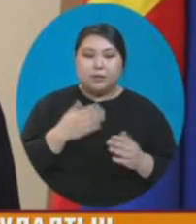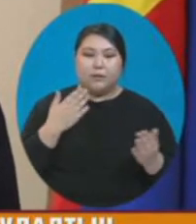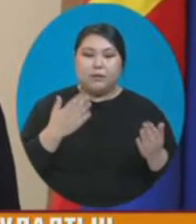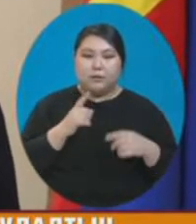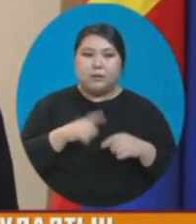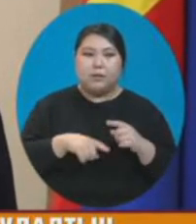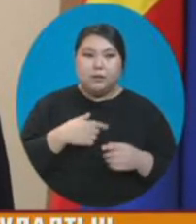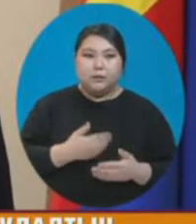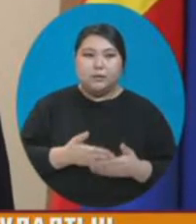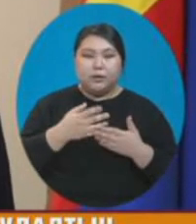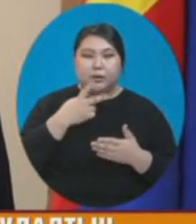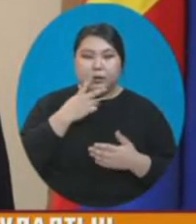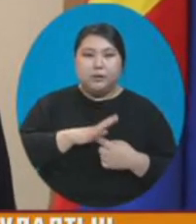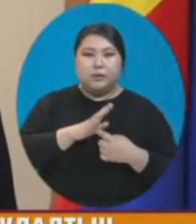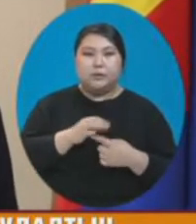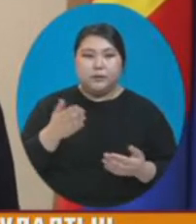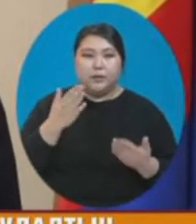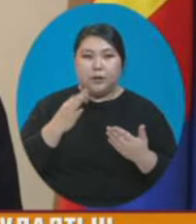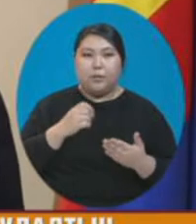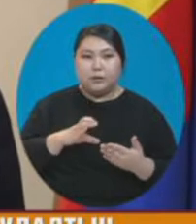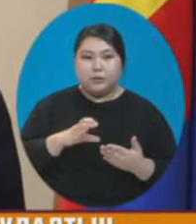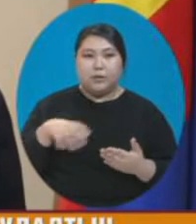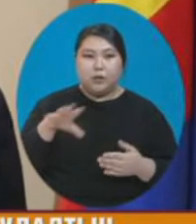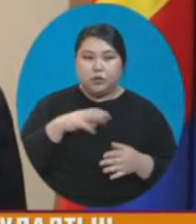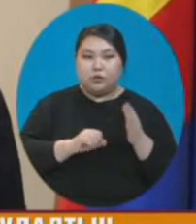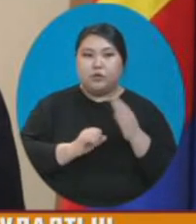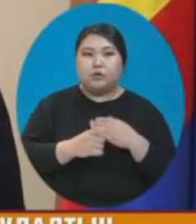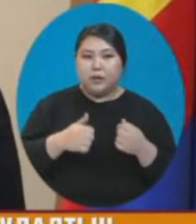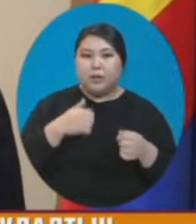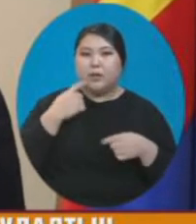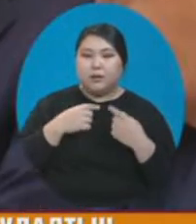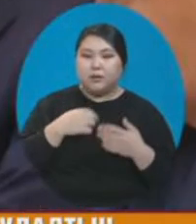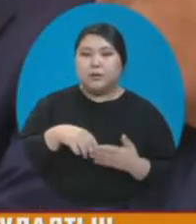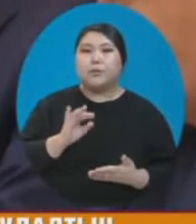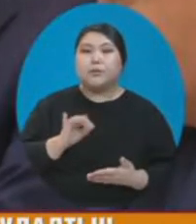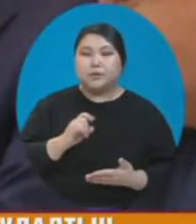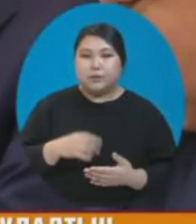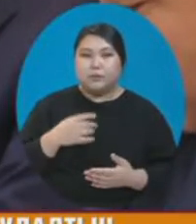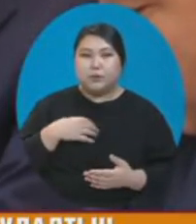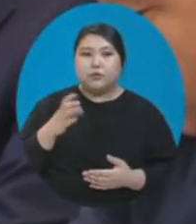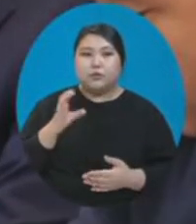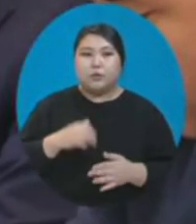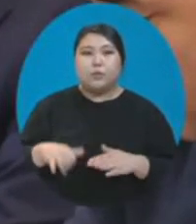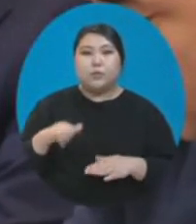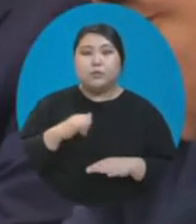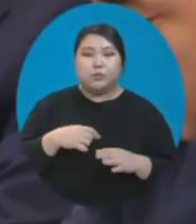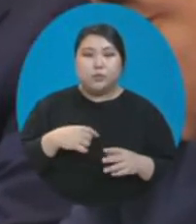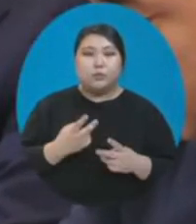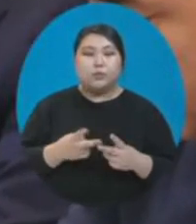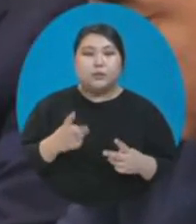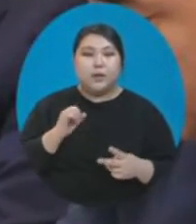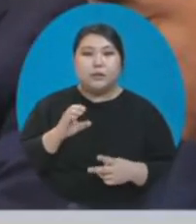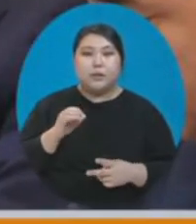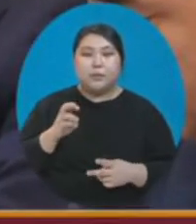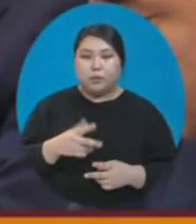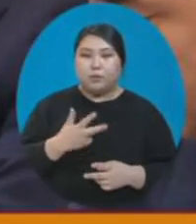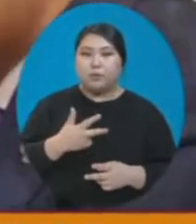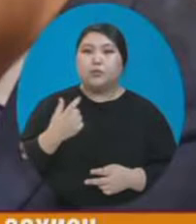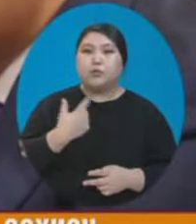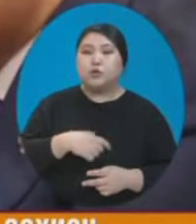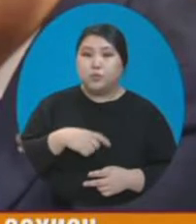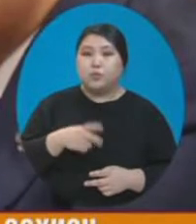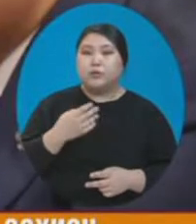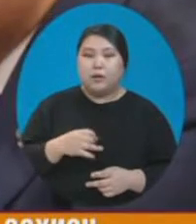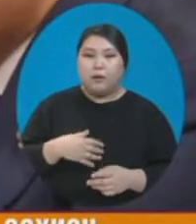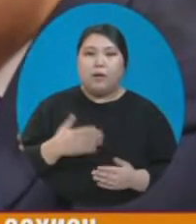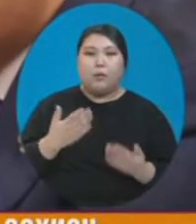ямар дэмжлэг өгөх вэ? Солонгослоос гэсэн юм хүрээнд онцлж ярил яриад явагцсан. Бүгд найрамдах солонгос улсын үндэсний ассамбл 300 гишүүнтэй бөгөөд